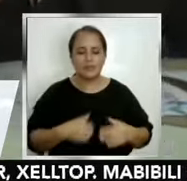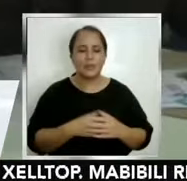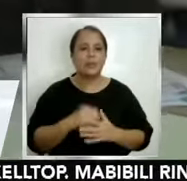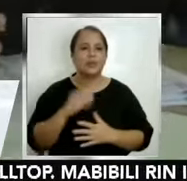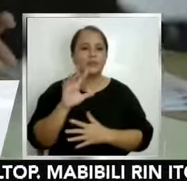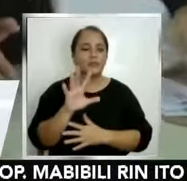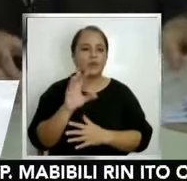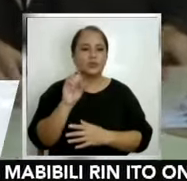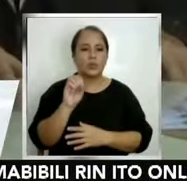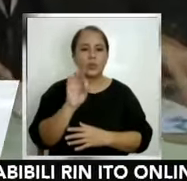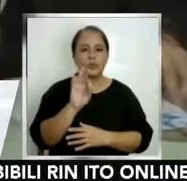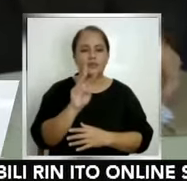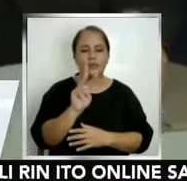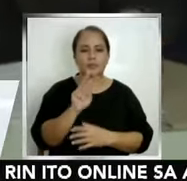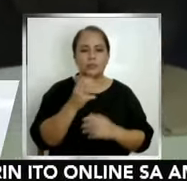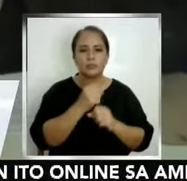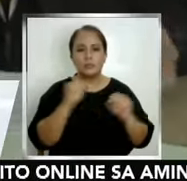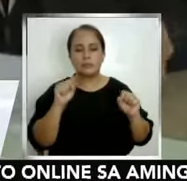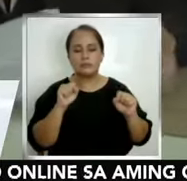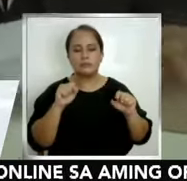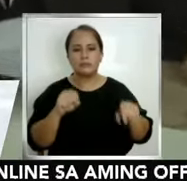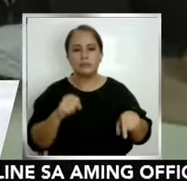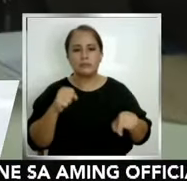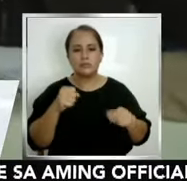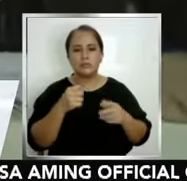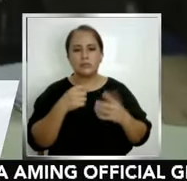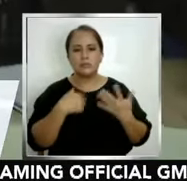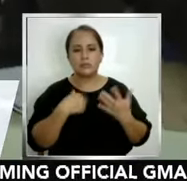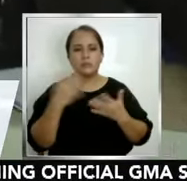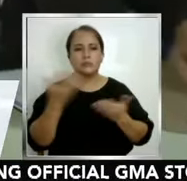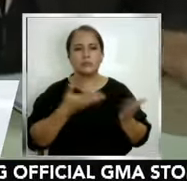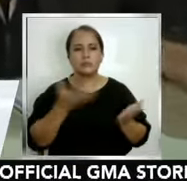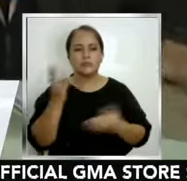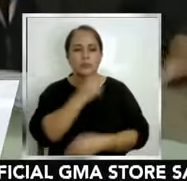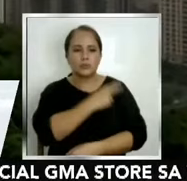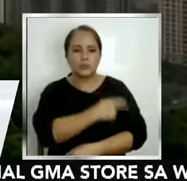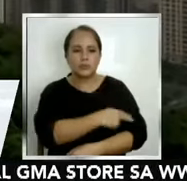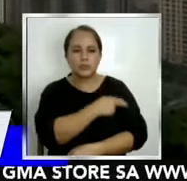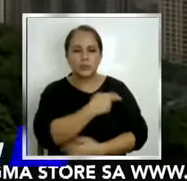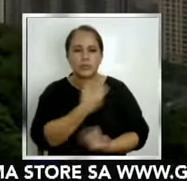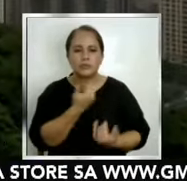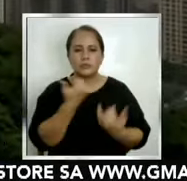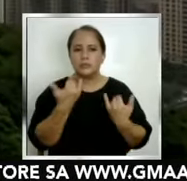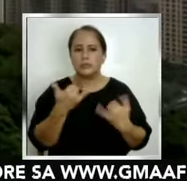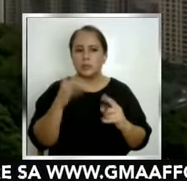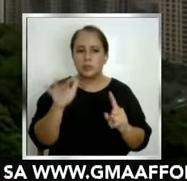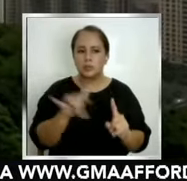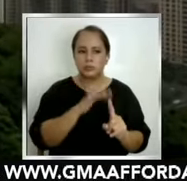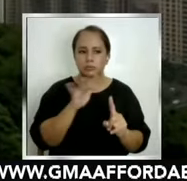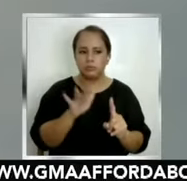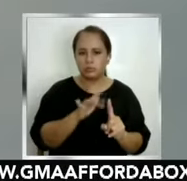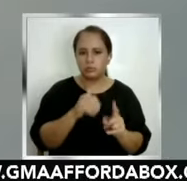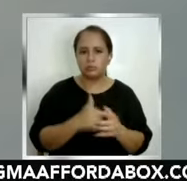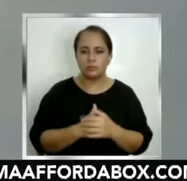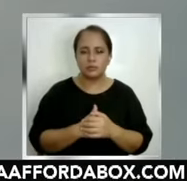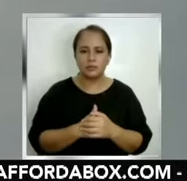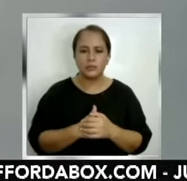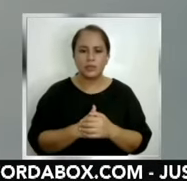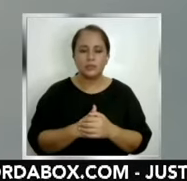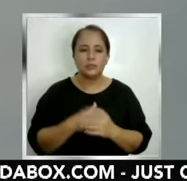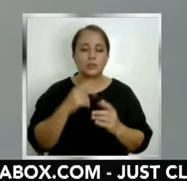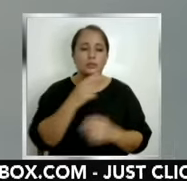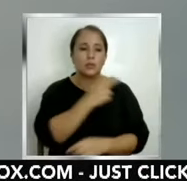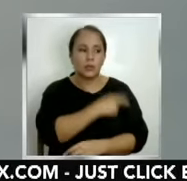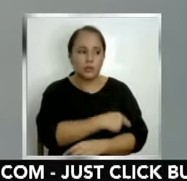ang nakaligtas sa sunog, ang isinugod sa ospital at ngayon inoobserbahan. Yung hospital bills naman ng